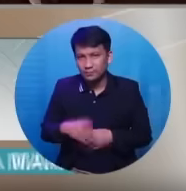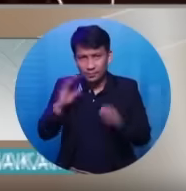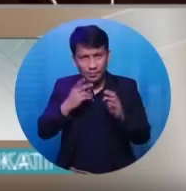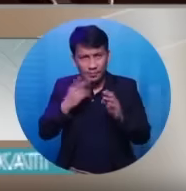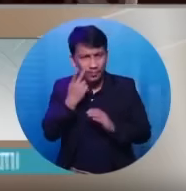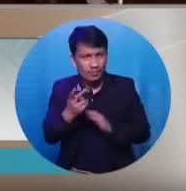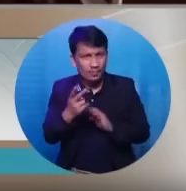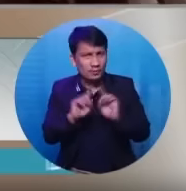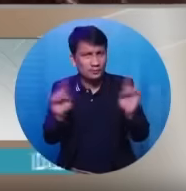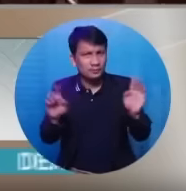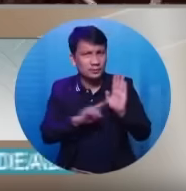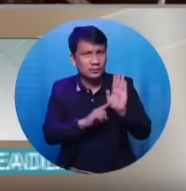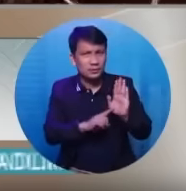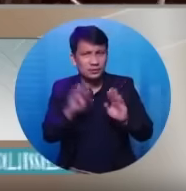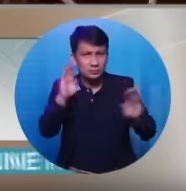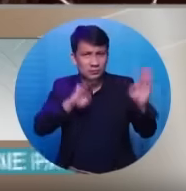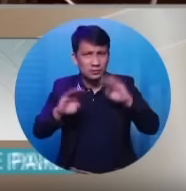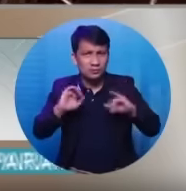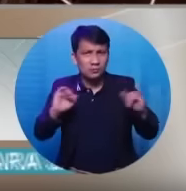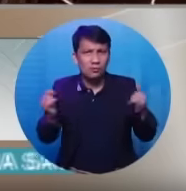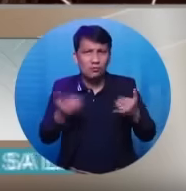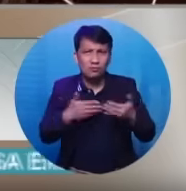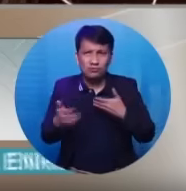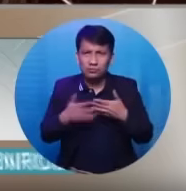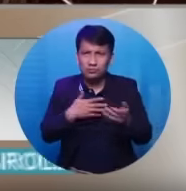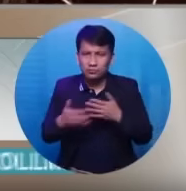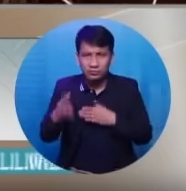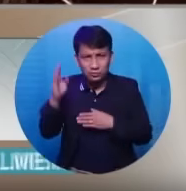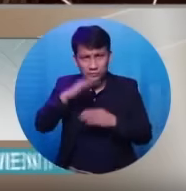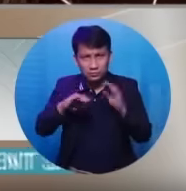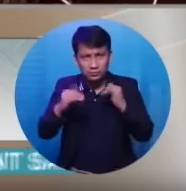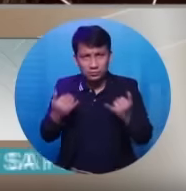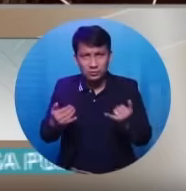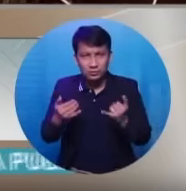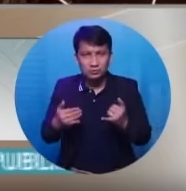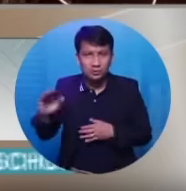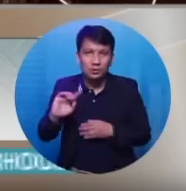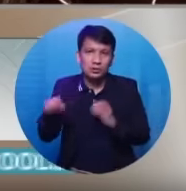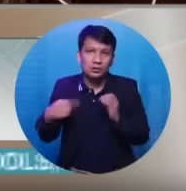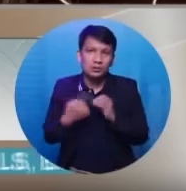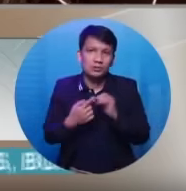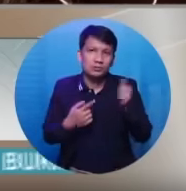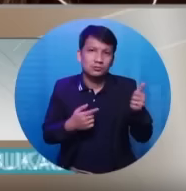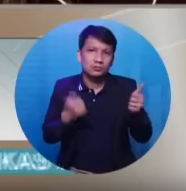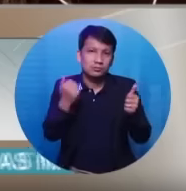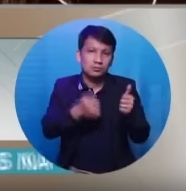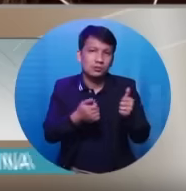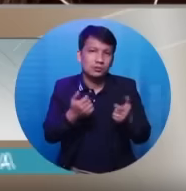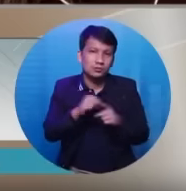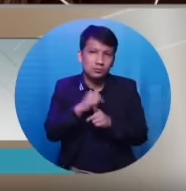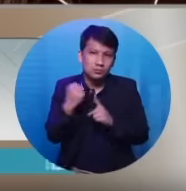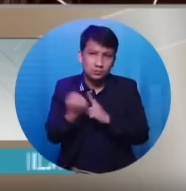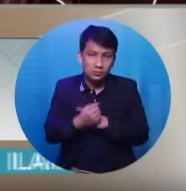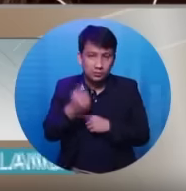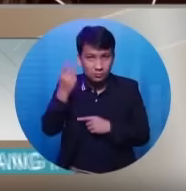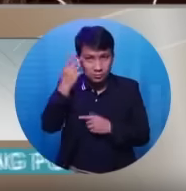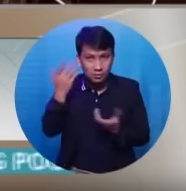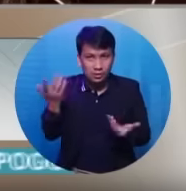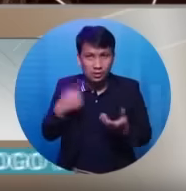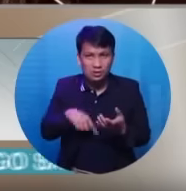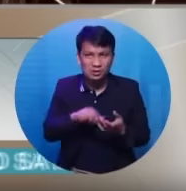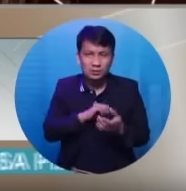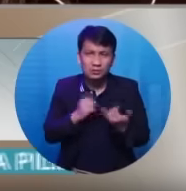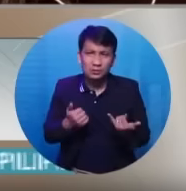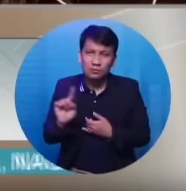nakikita ko, there is a problem pero hindi ko pahusgahan kung ano ba yung problema ang dinadala mo. I don't know kung ikaw ba ay sociopath o meron